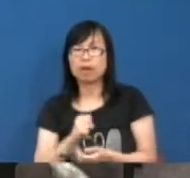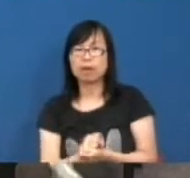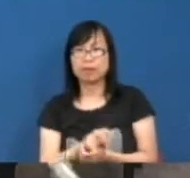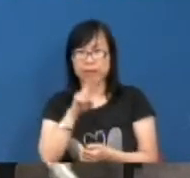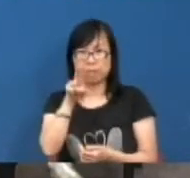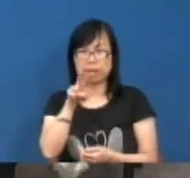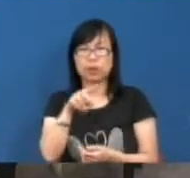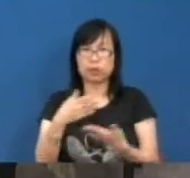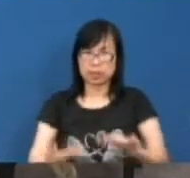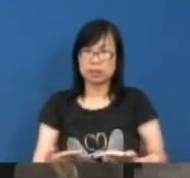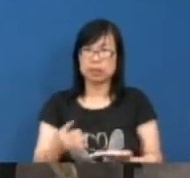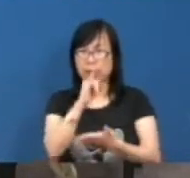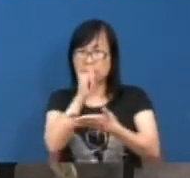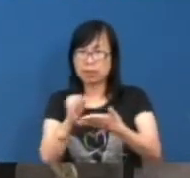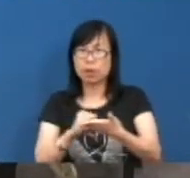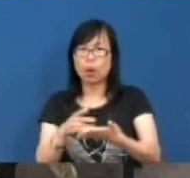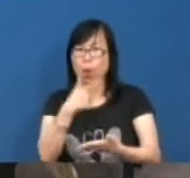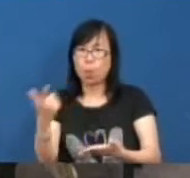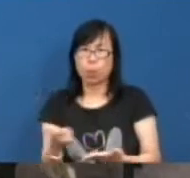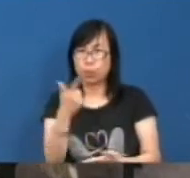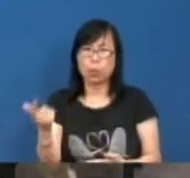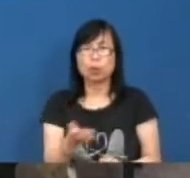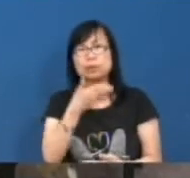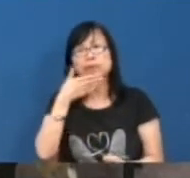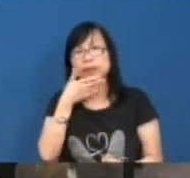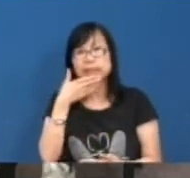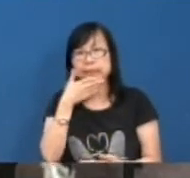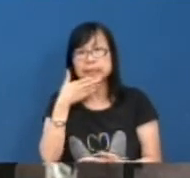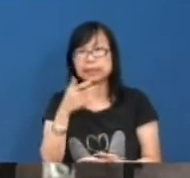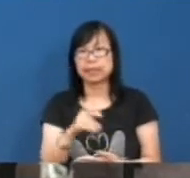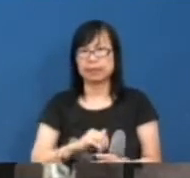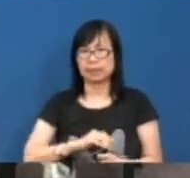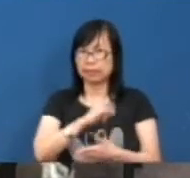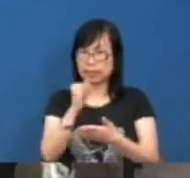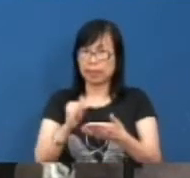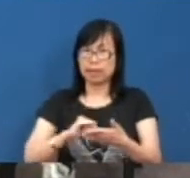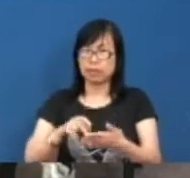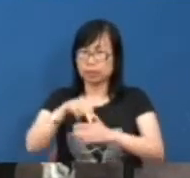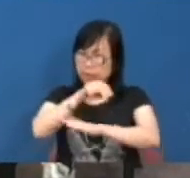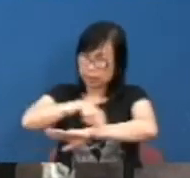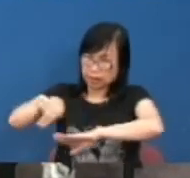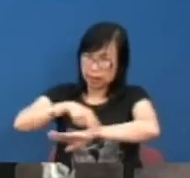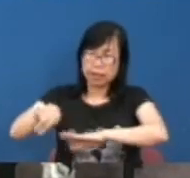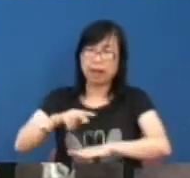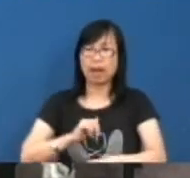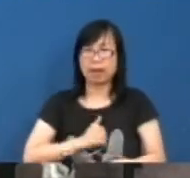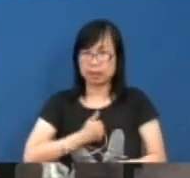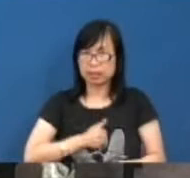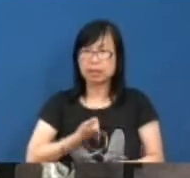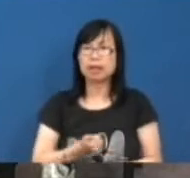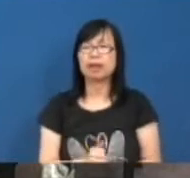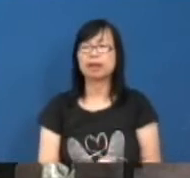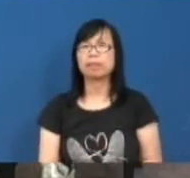翻嗰個現代藝術館，其實好多一啲年輕嘅藝術師嚟嘅，大部分都係一啲年輕嘅 designer 啊，跟住佢哋係一